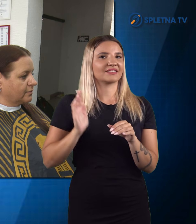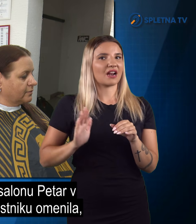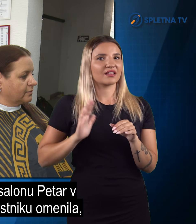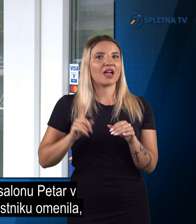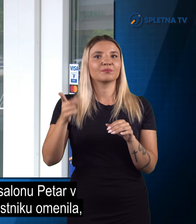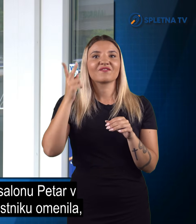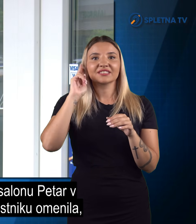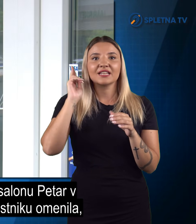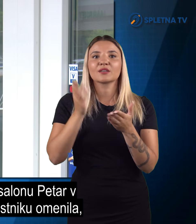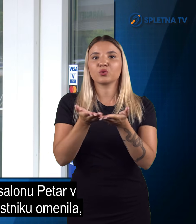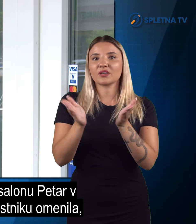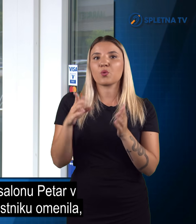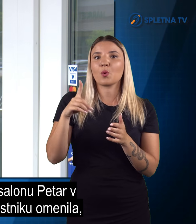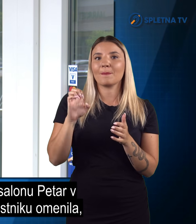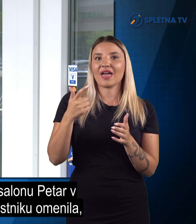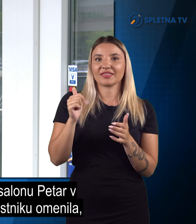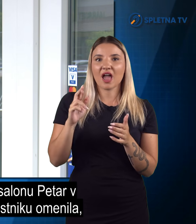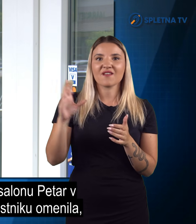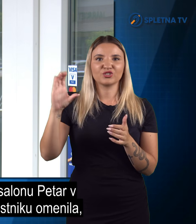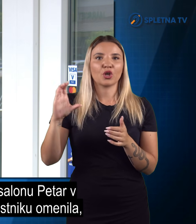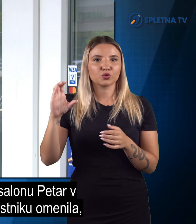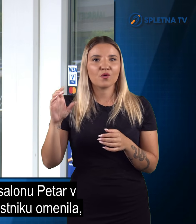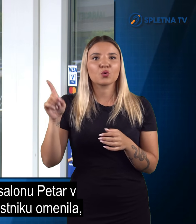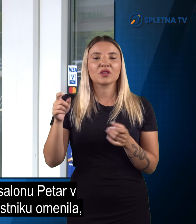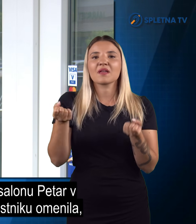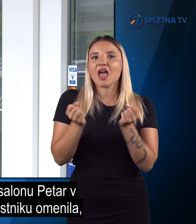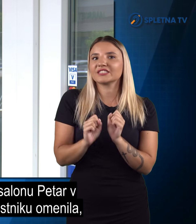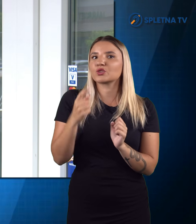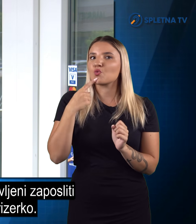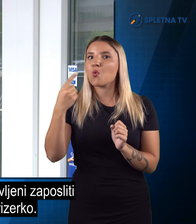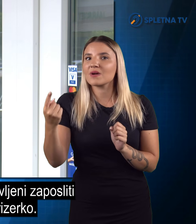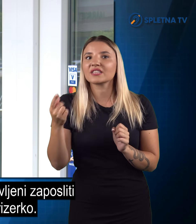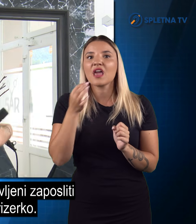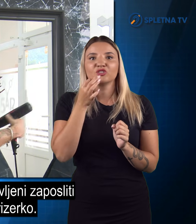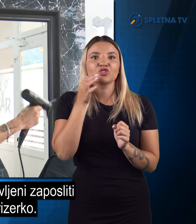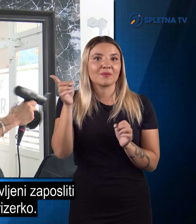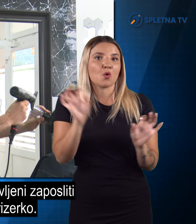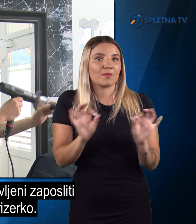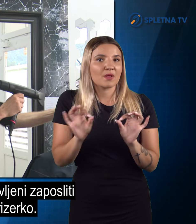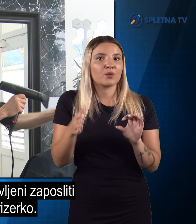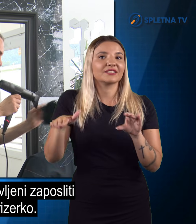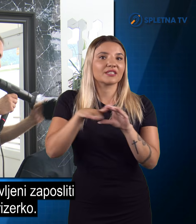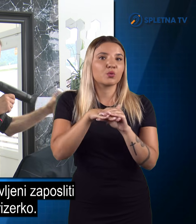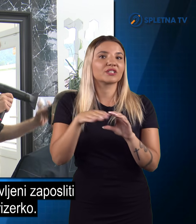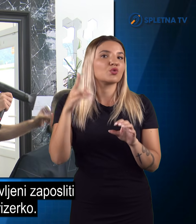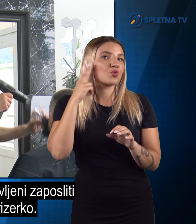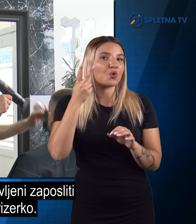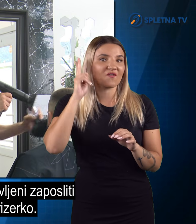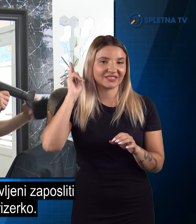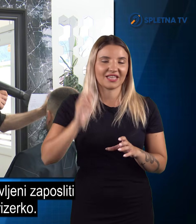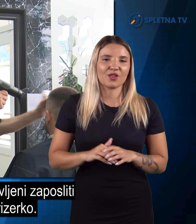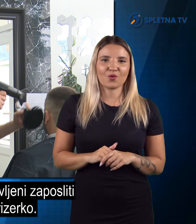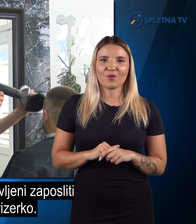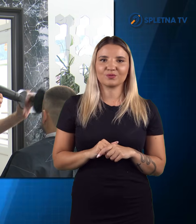frizerskem salonu Petar v Čečevlju in je lastniku omenila, če bi bil pripravljen zaposliti gluho frizerko.